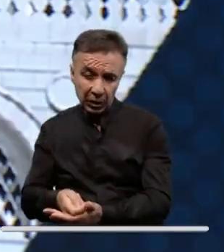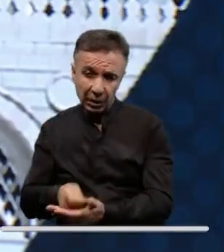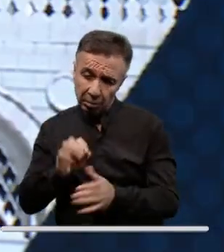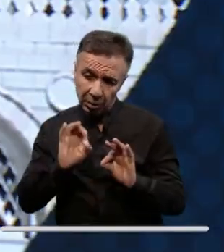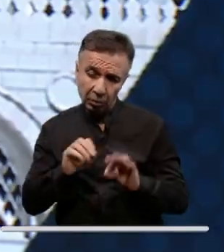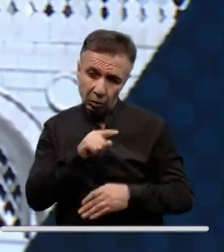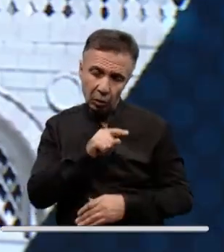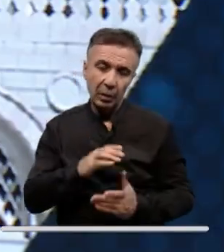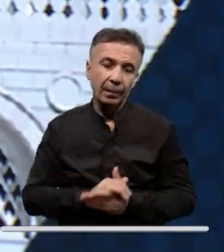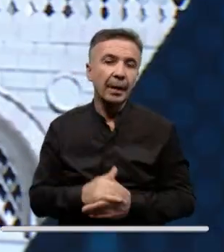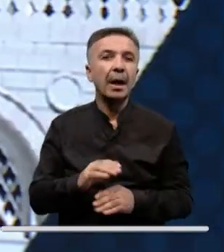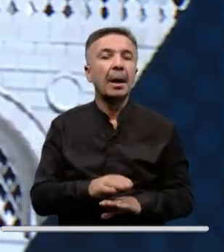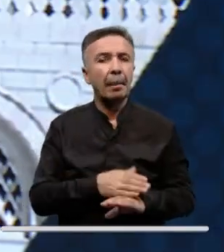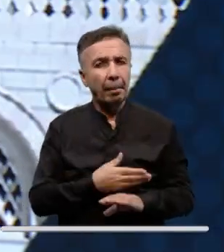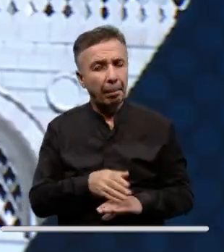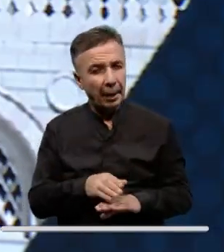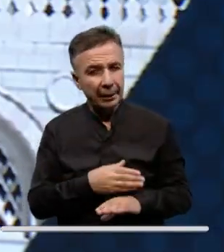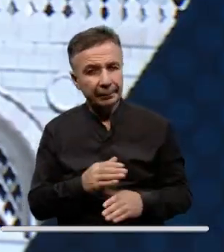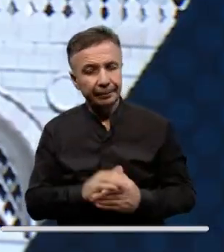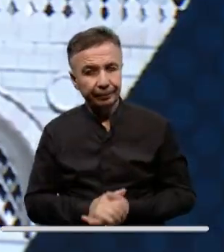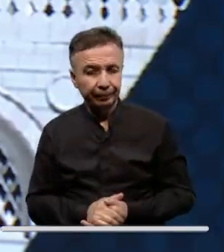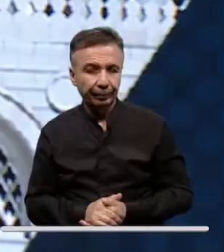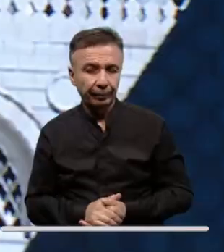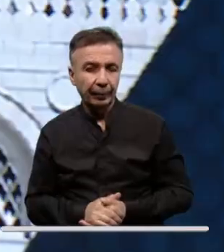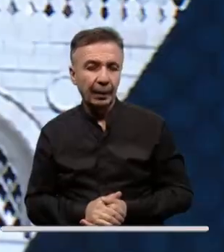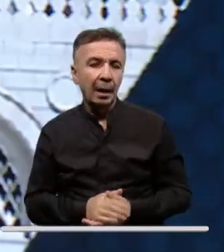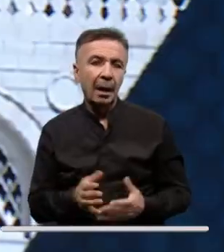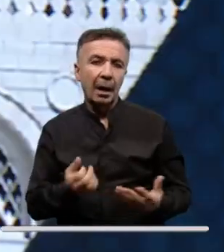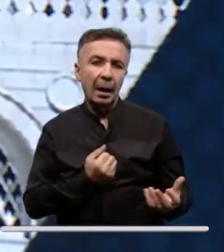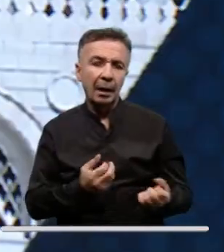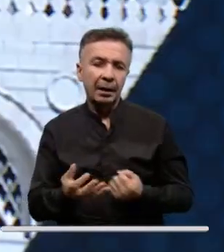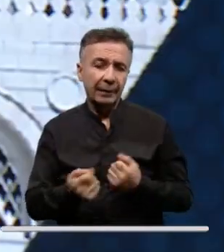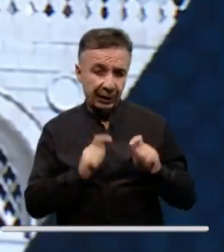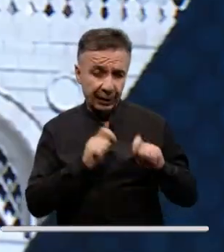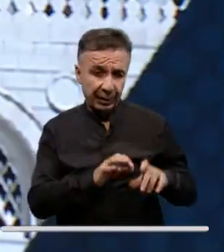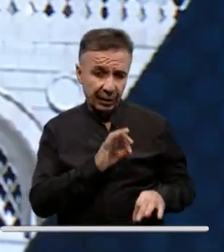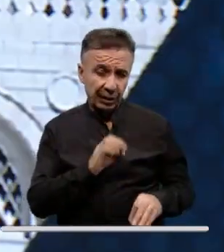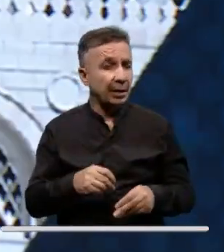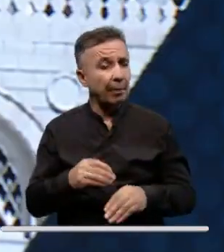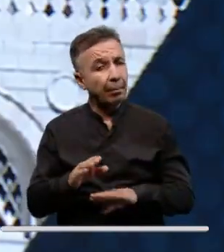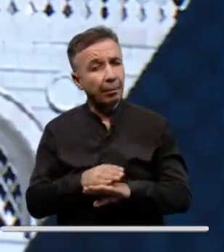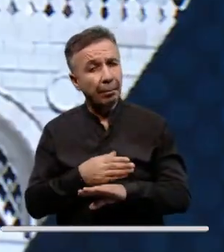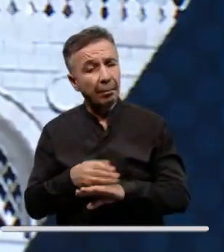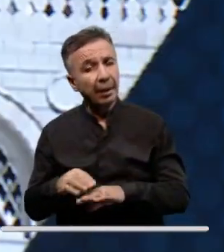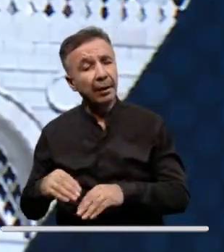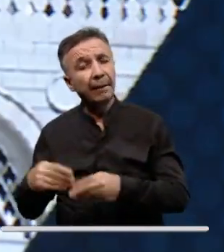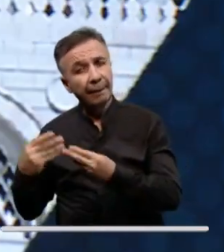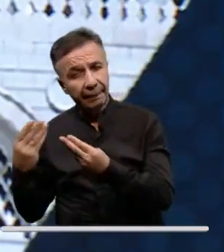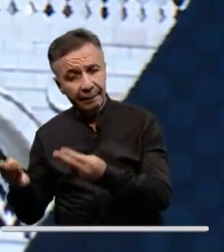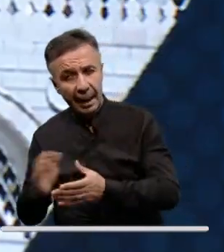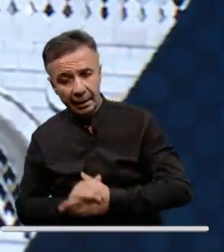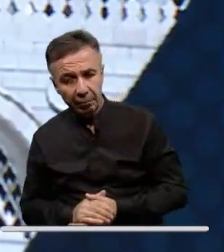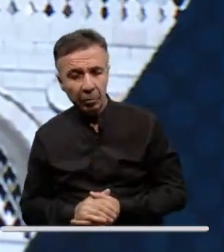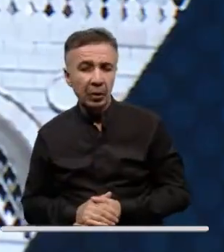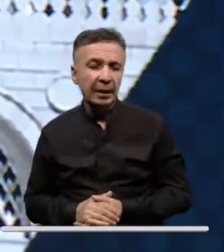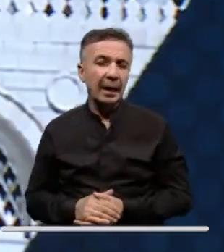bu malı Eee Efendim alışveriş yapan kişiye teslim et Eee Efendim Bunun yerine